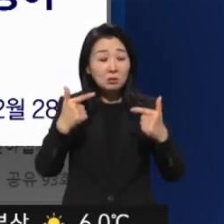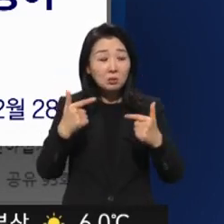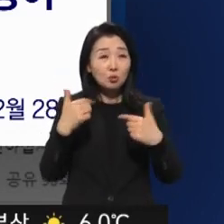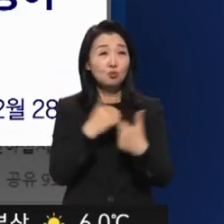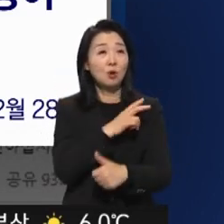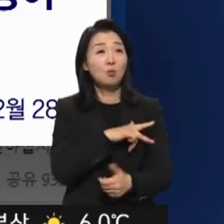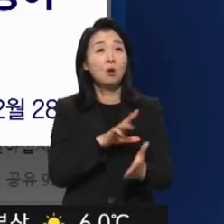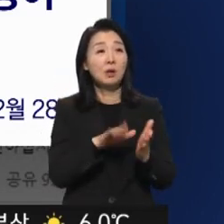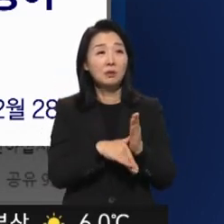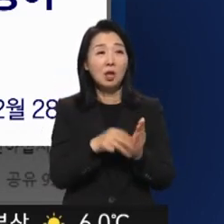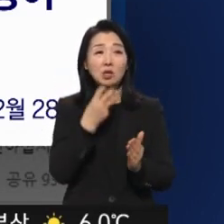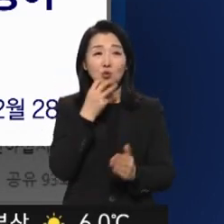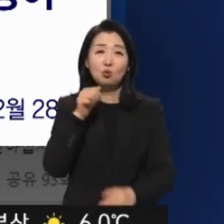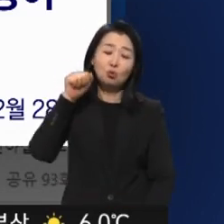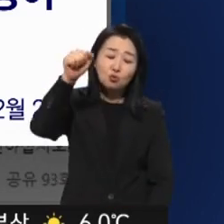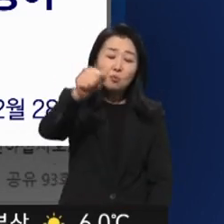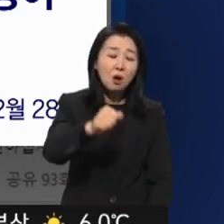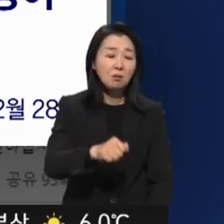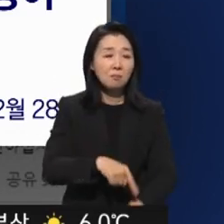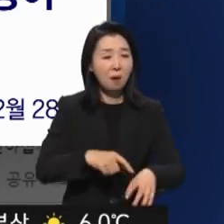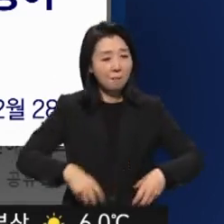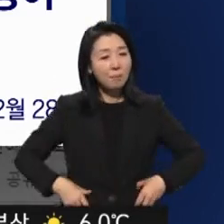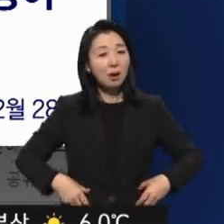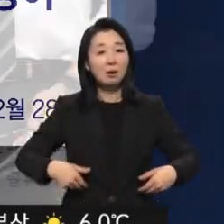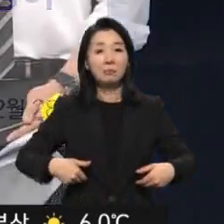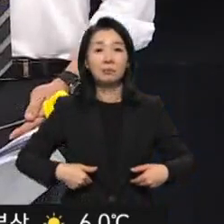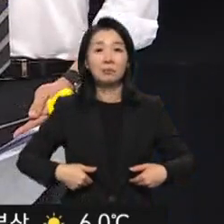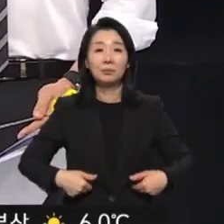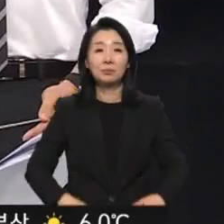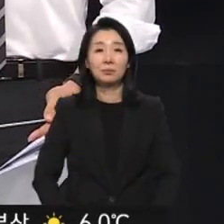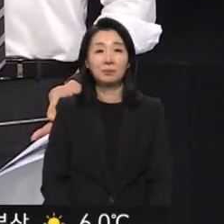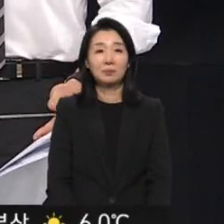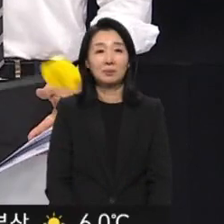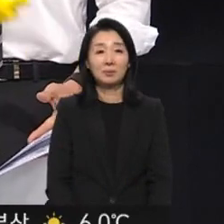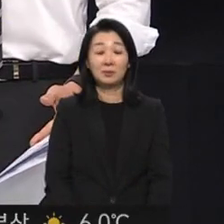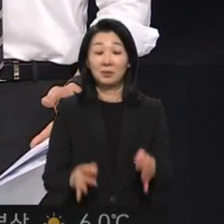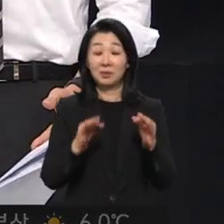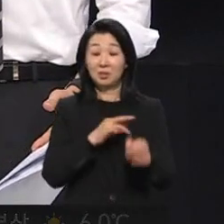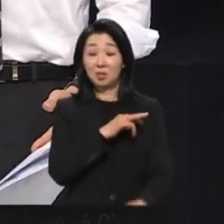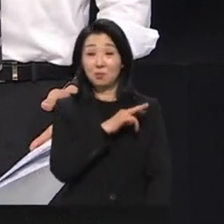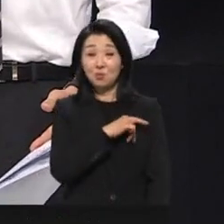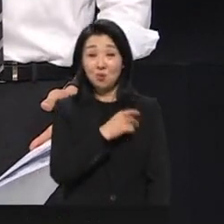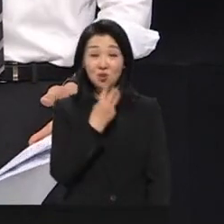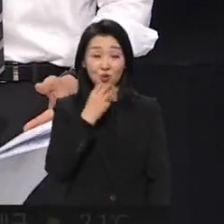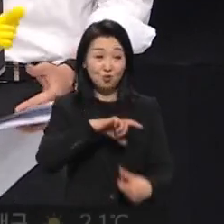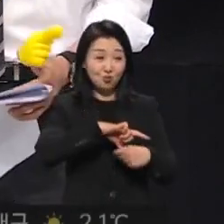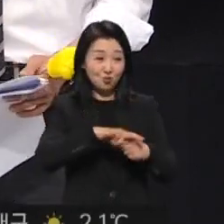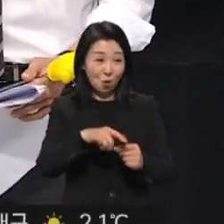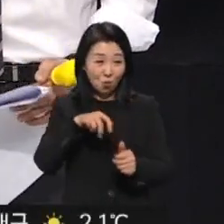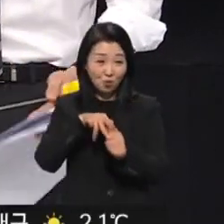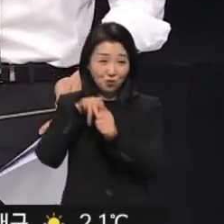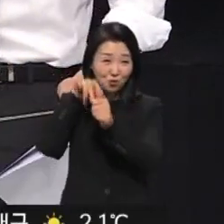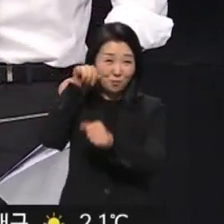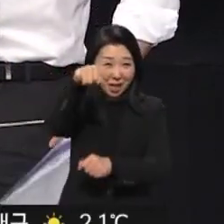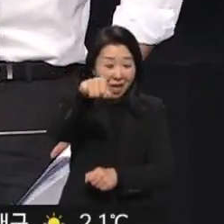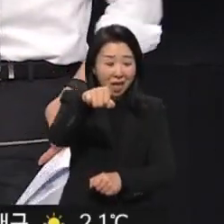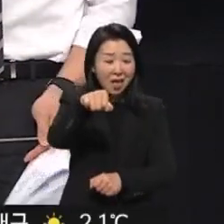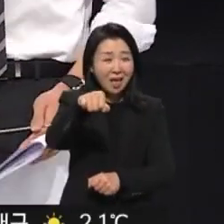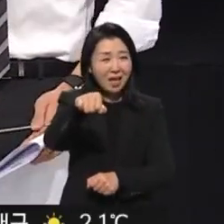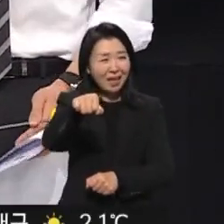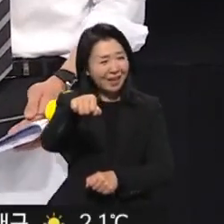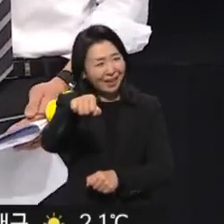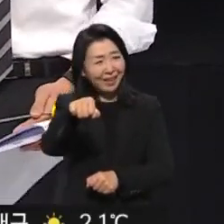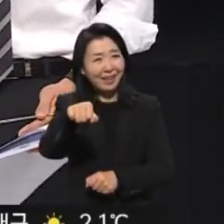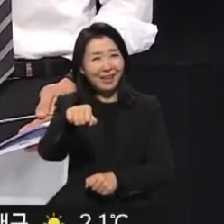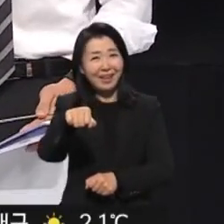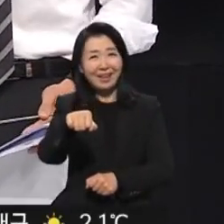총선에서 수도권에 출마할 배짱이 있어야 합니다. 김 의원이 이 수도권 출마란 희생을 감수할 각오가 없다면